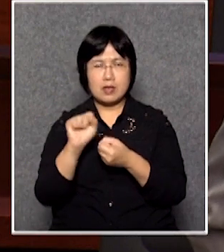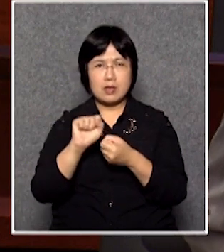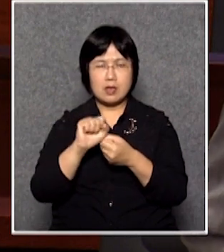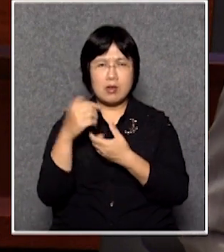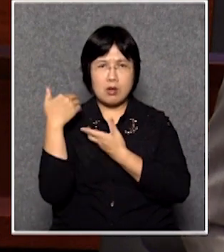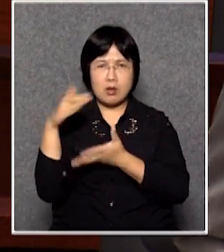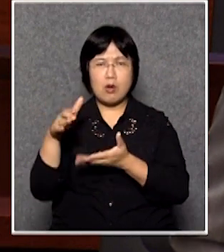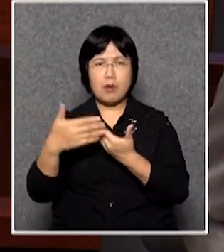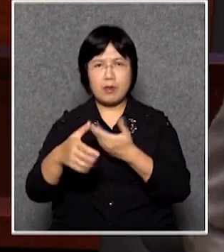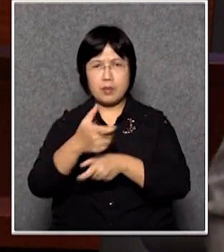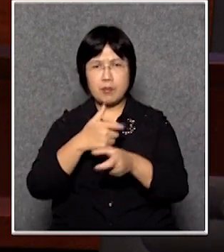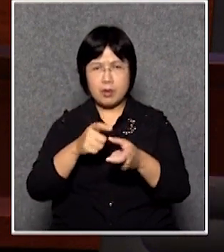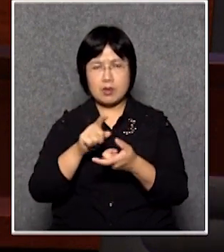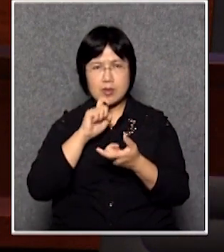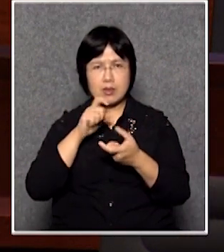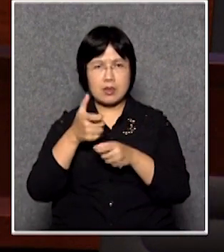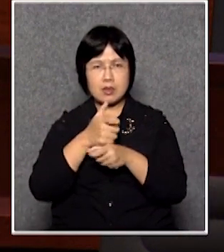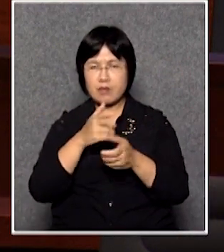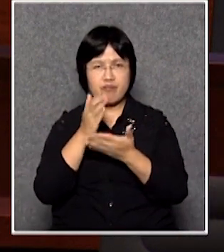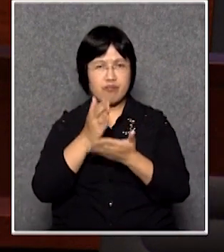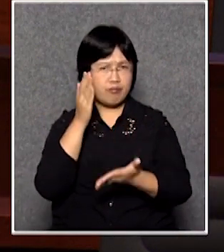外貿易的為主的這種經濟體系，